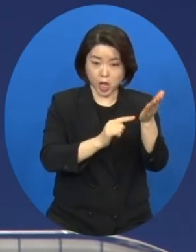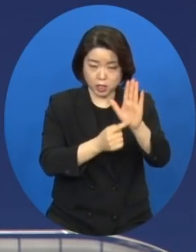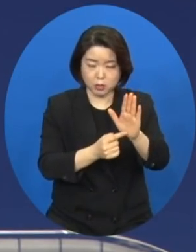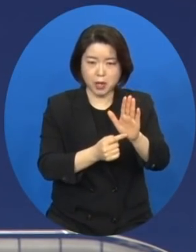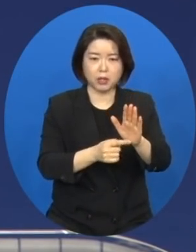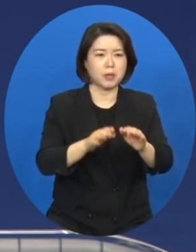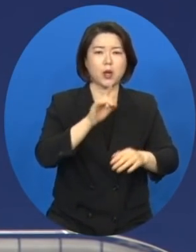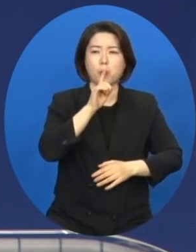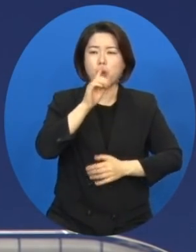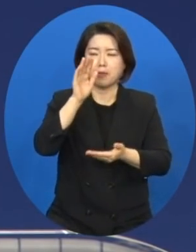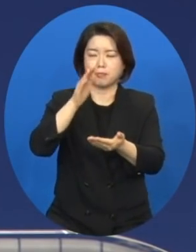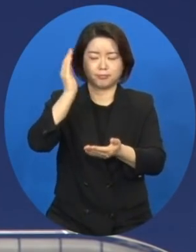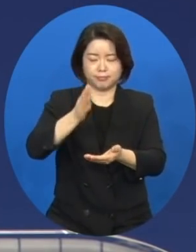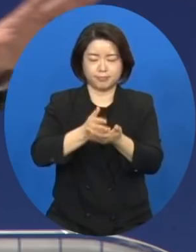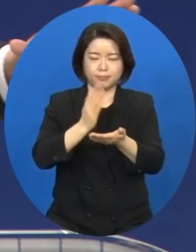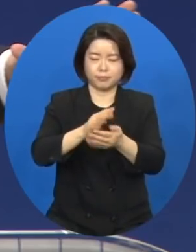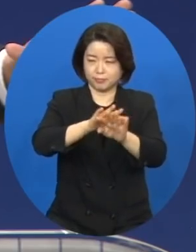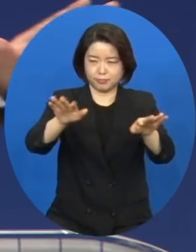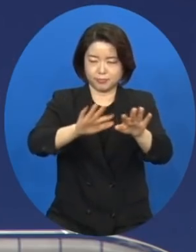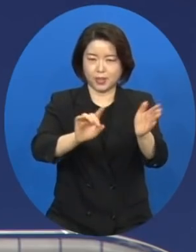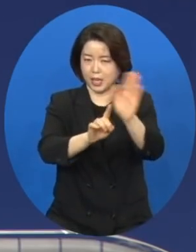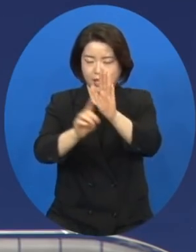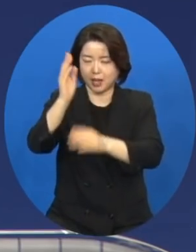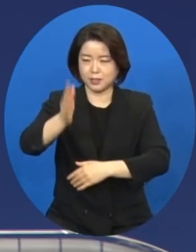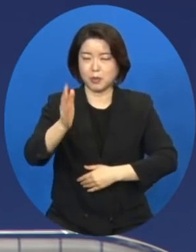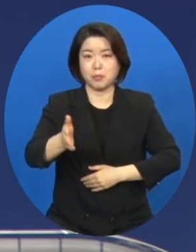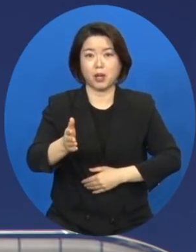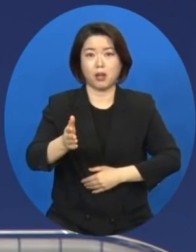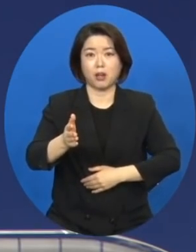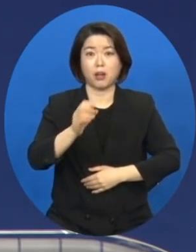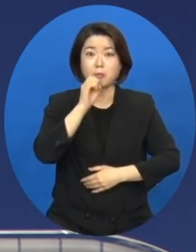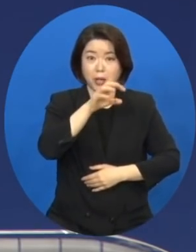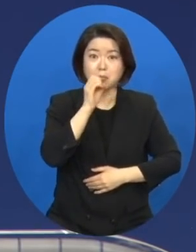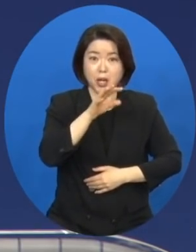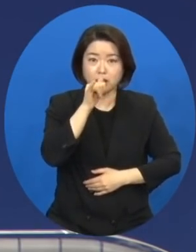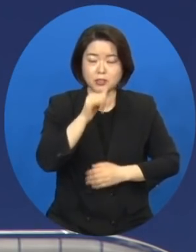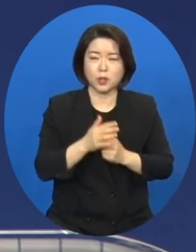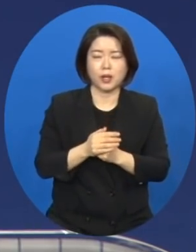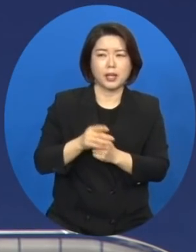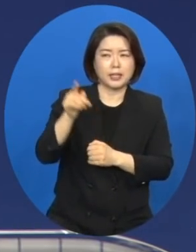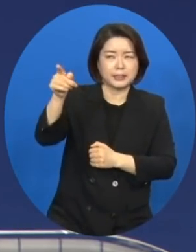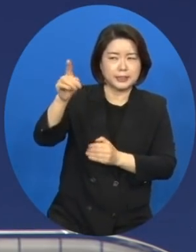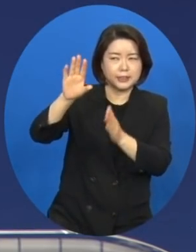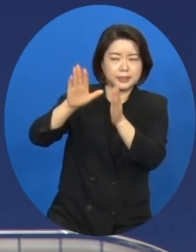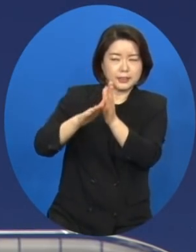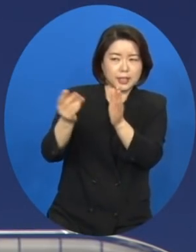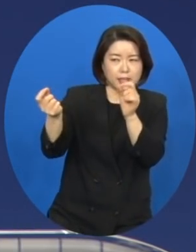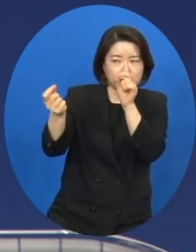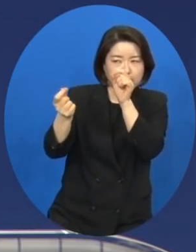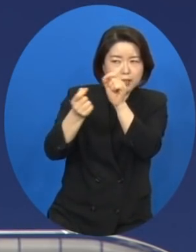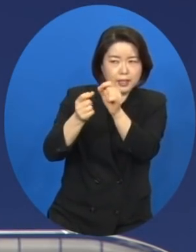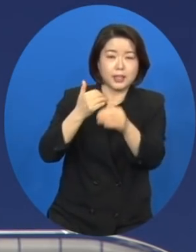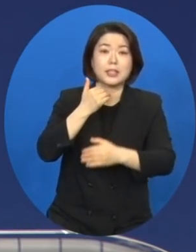알리지 말아라, 기적을 뵙고 나서도 알리지 말아라, 이렇게 하신 이유가 그때를 기다리셨던 것이죠.